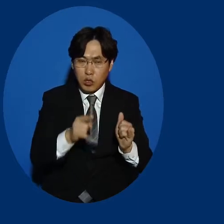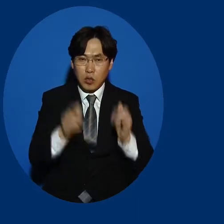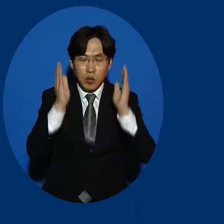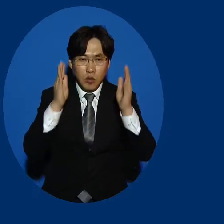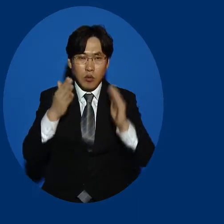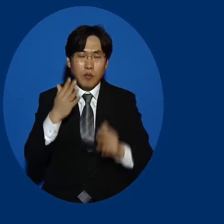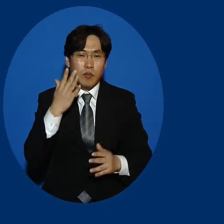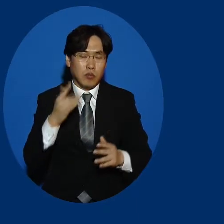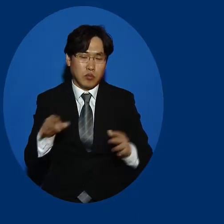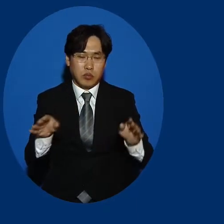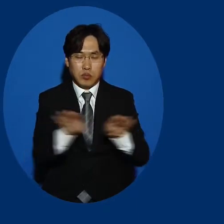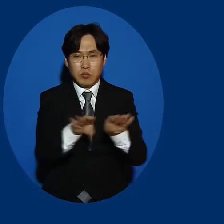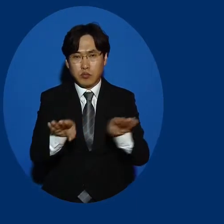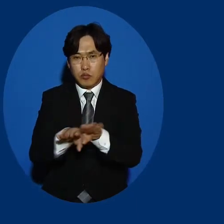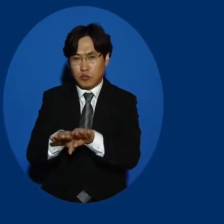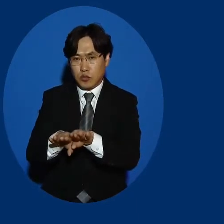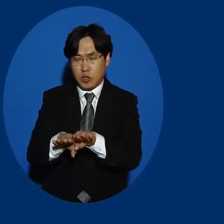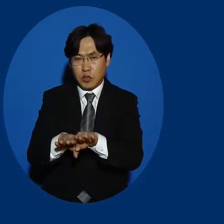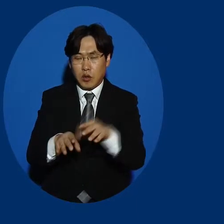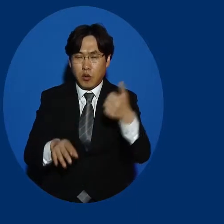가진 장애인은